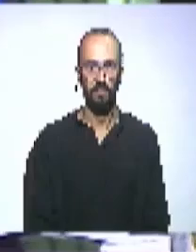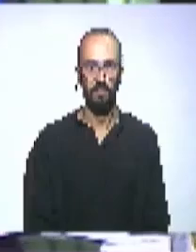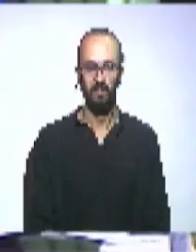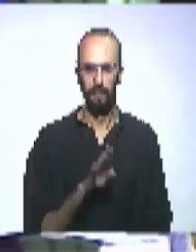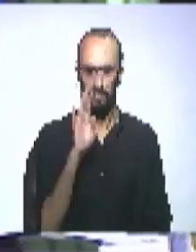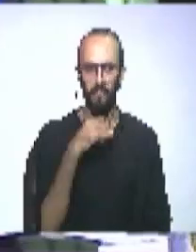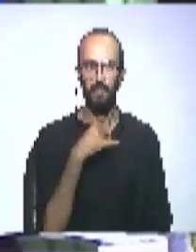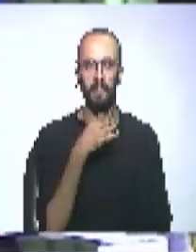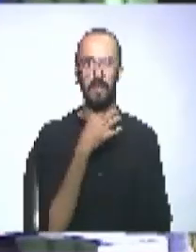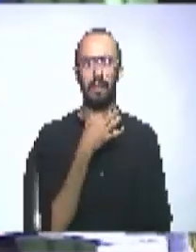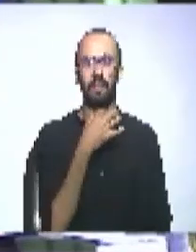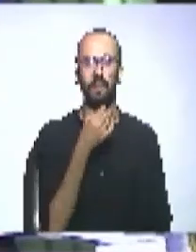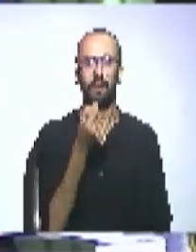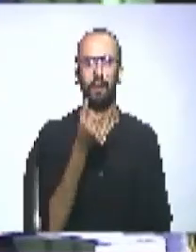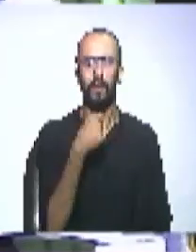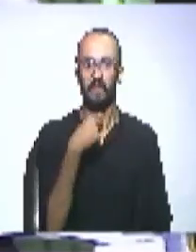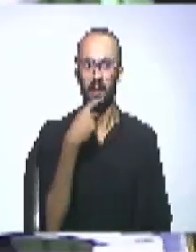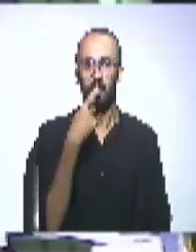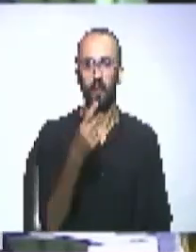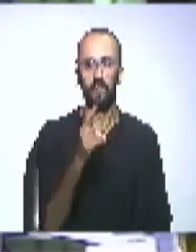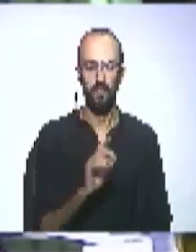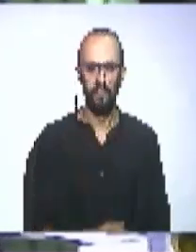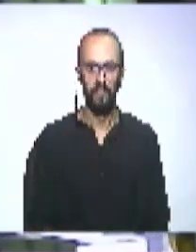مضايقاني. ايه هي؟